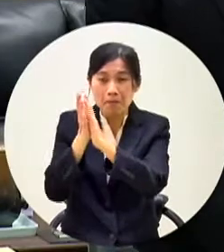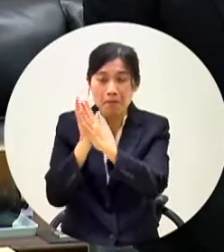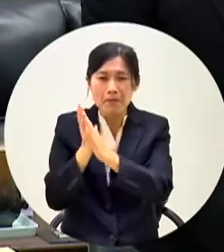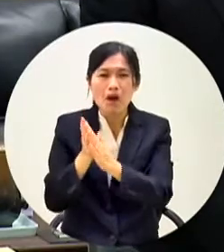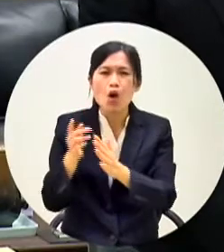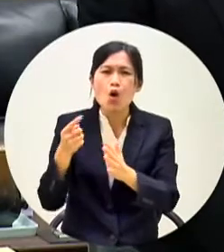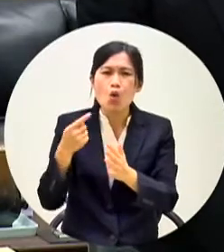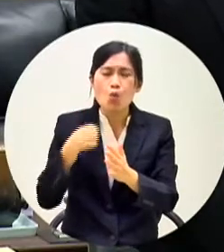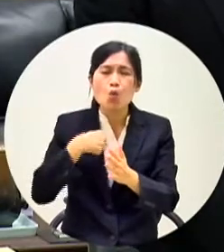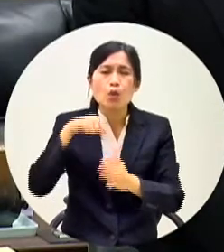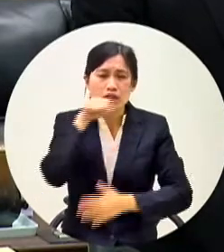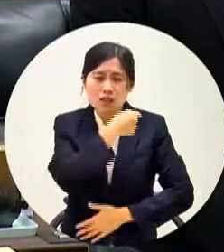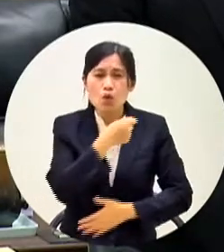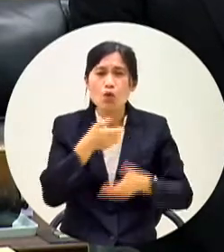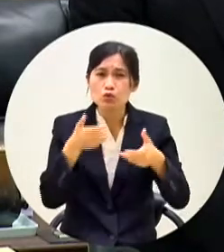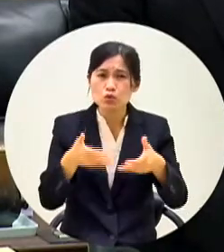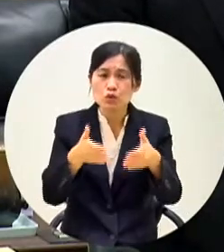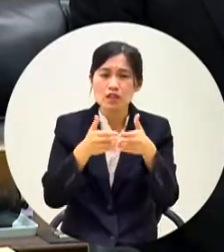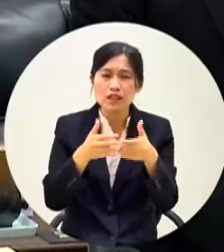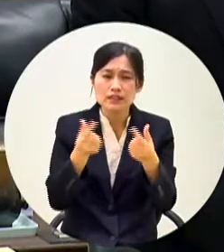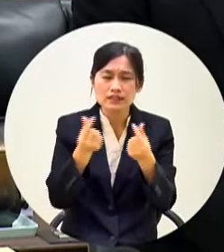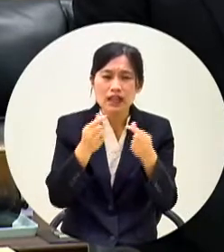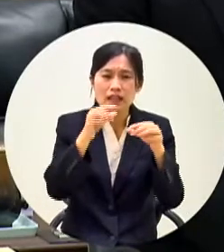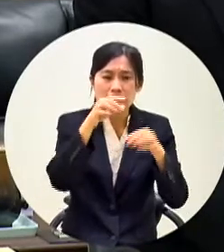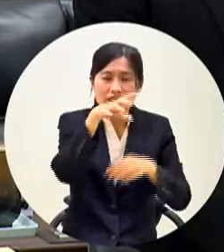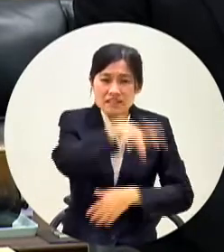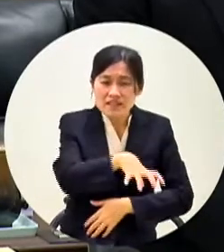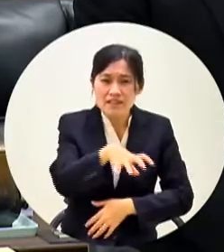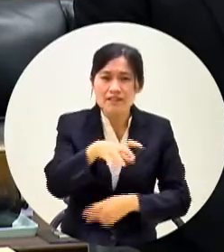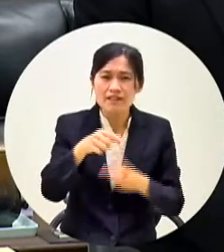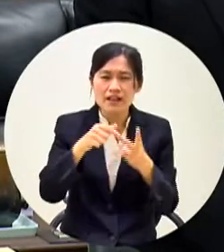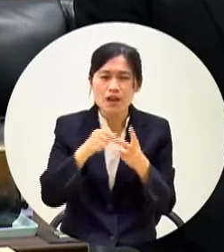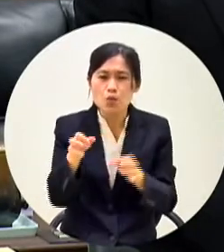常重要的角色，包括从地缘政治、从经贸条